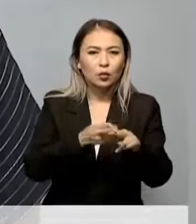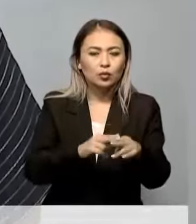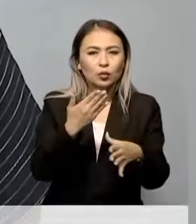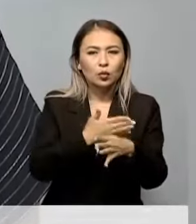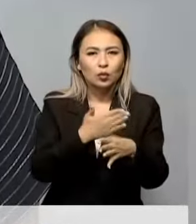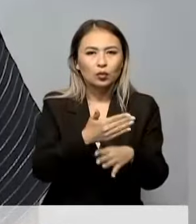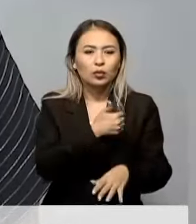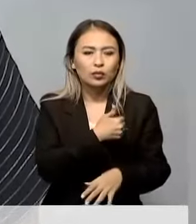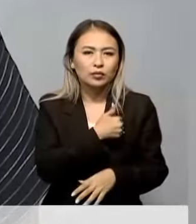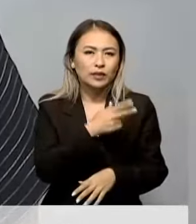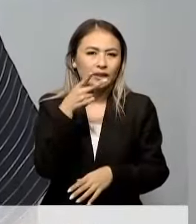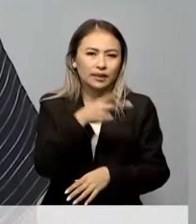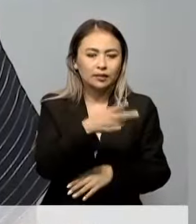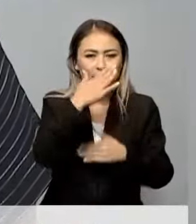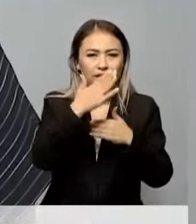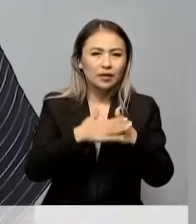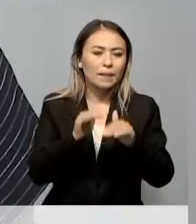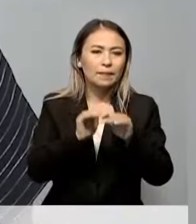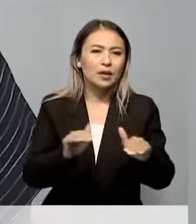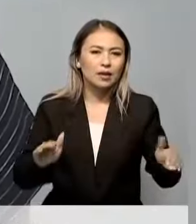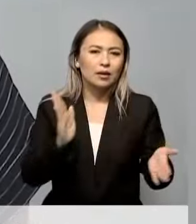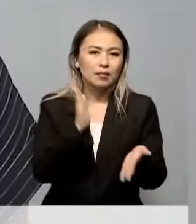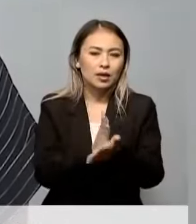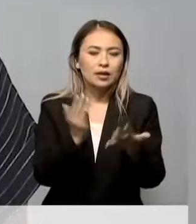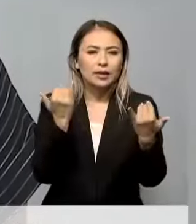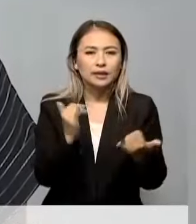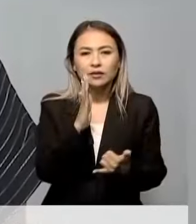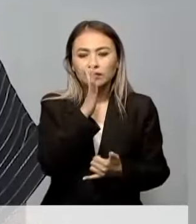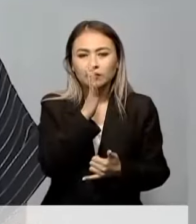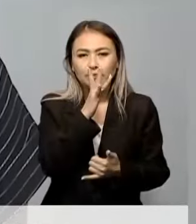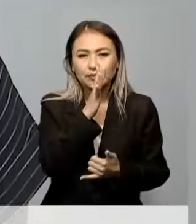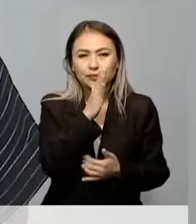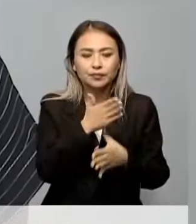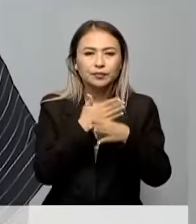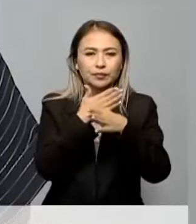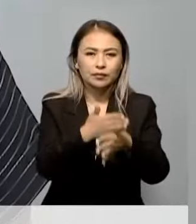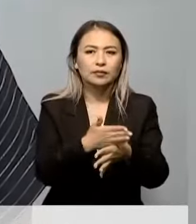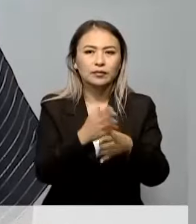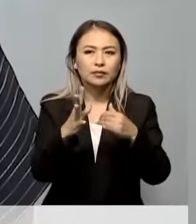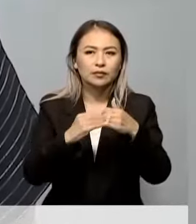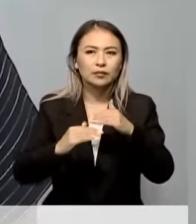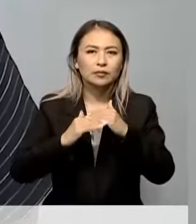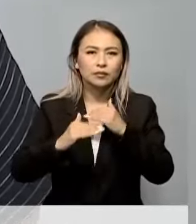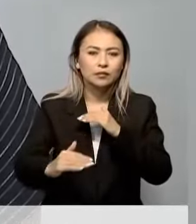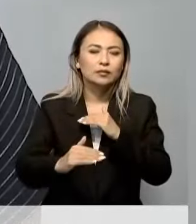көмекке мұқтаж, бізде 2000-ға жуық бала бар. Соның қазіргі таңда біз көмек көрсетіліп отқан осы жергілікті